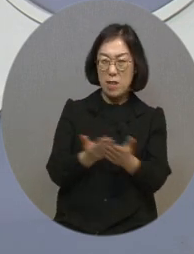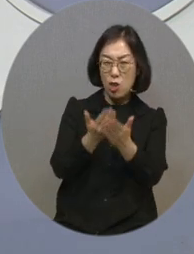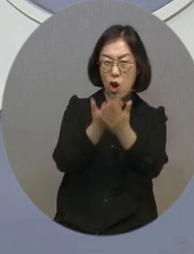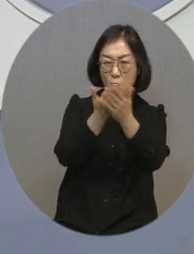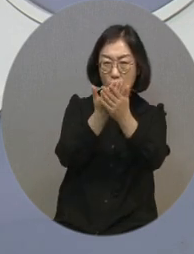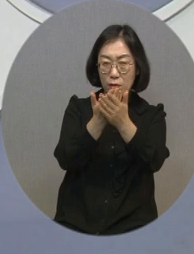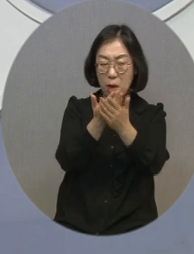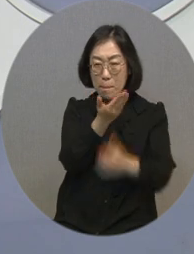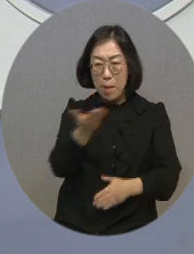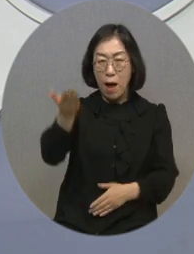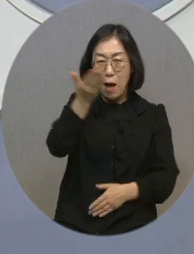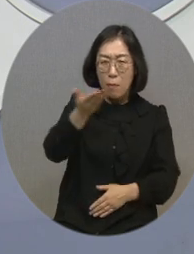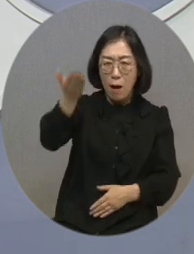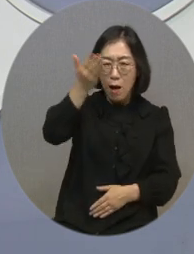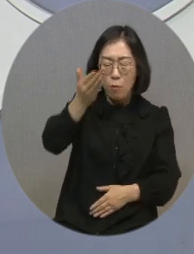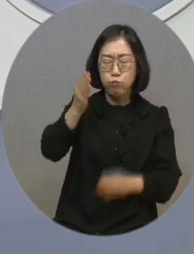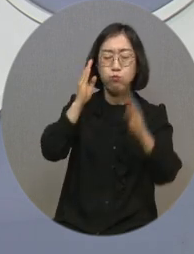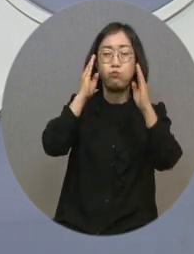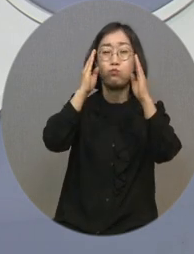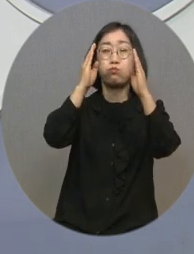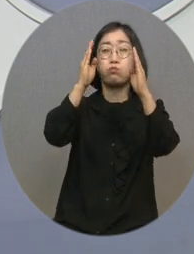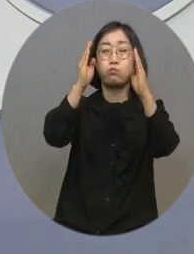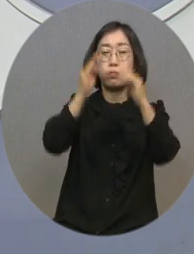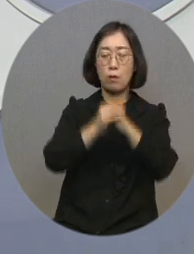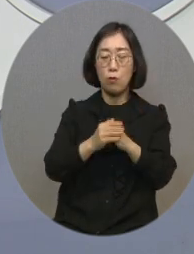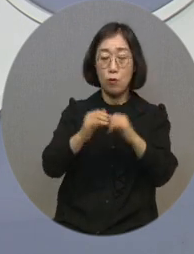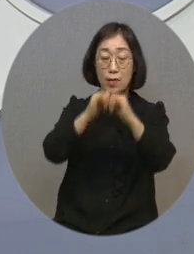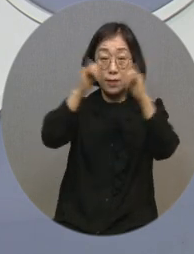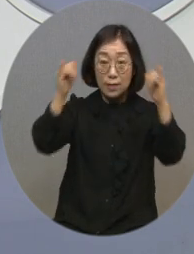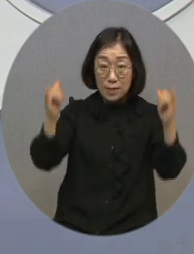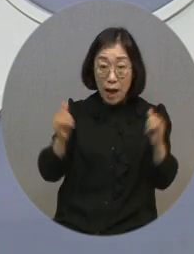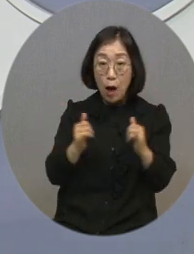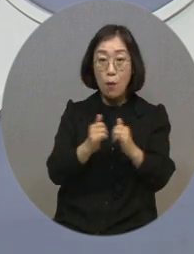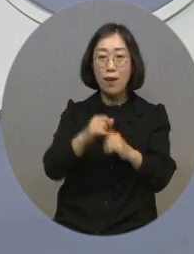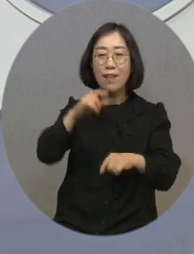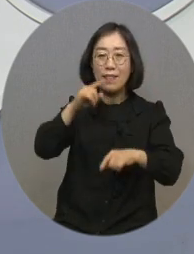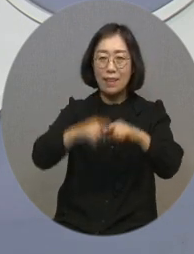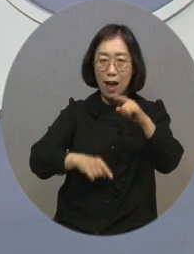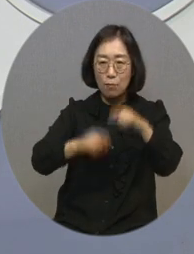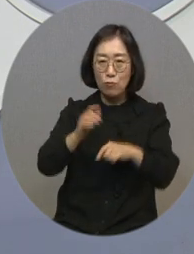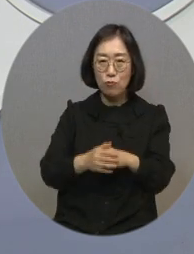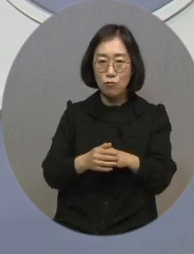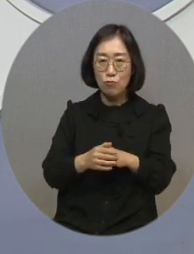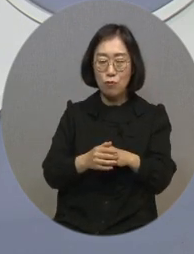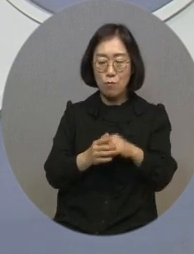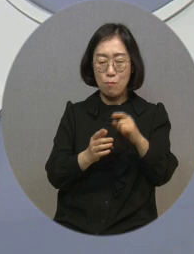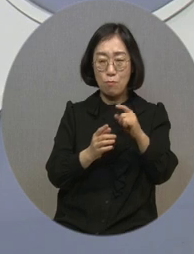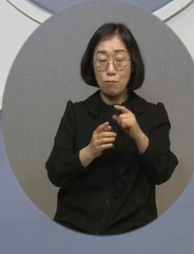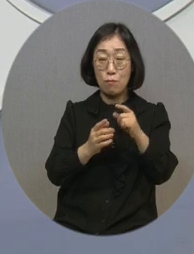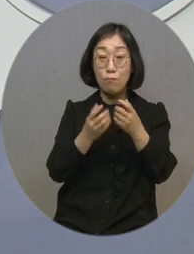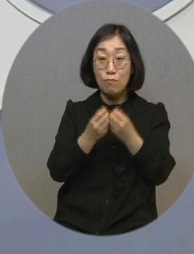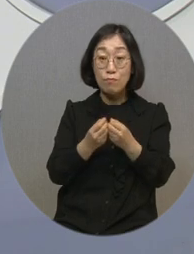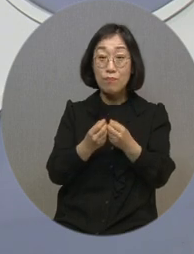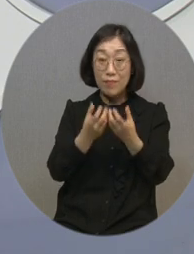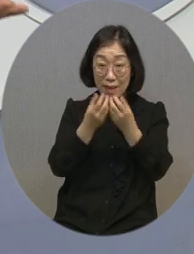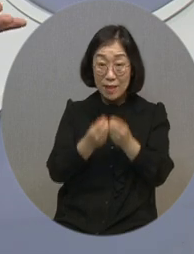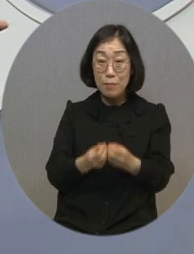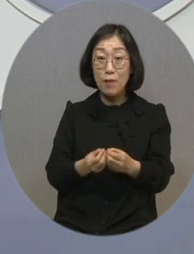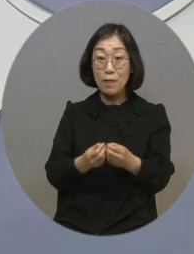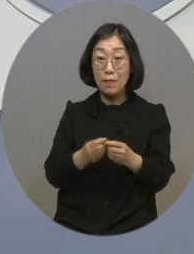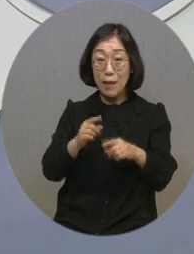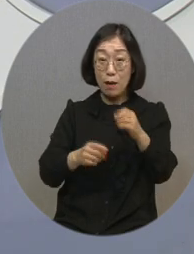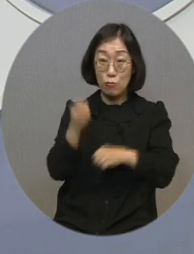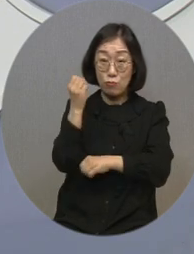것을 목표로 삼았던 것 같습니다. 그러니까 이제는 우리의 사회라는 나무가 너무 위로만 뻗지 않고 이렇게 넓게